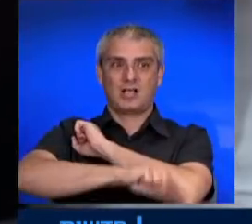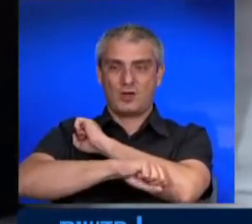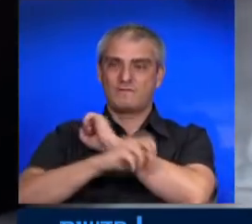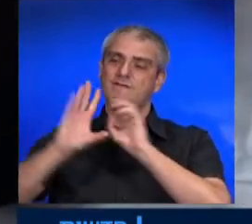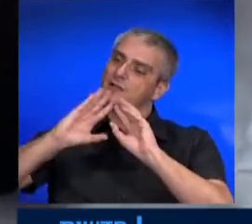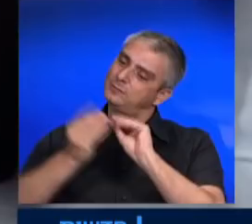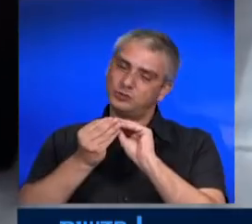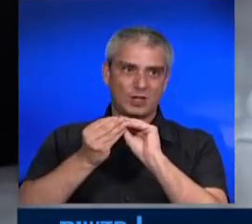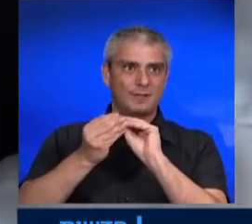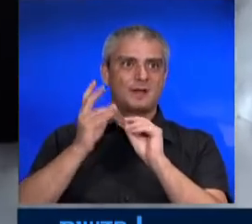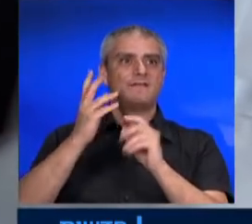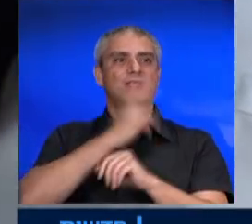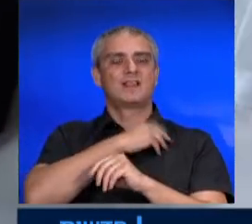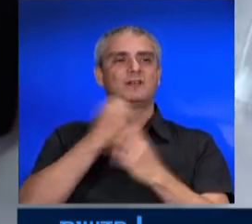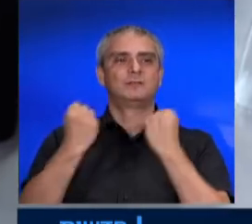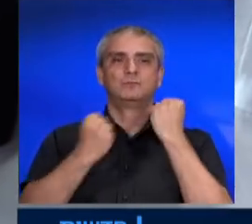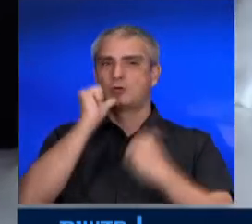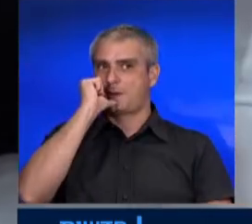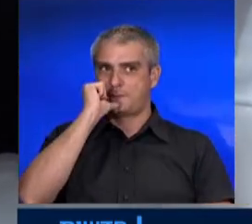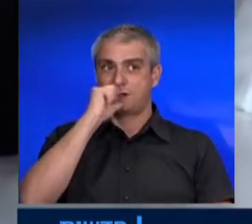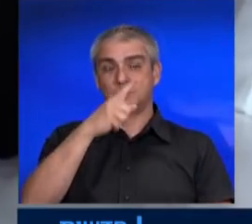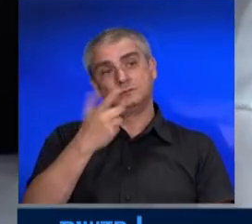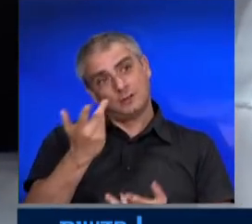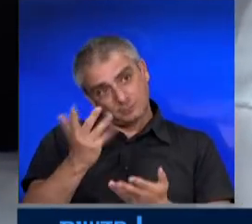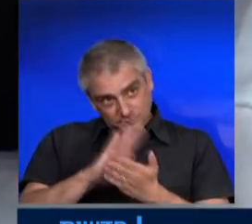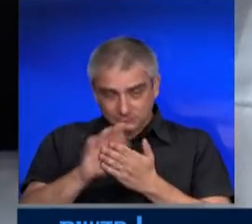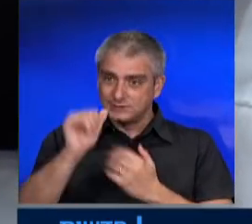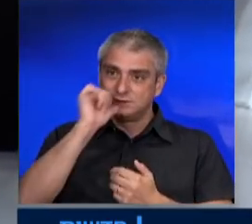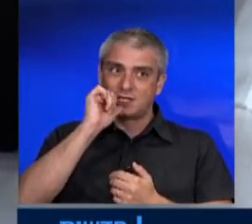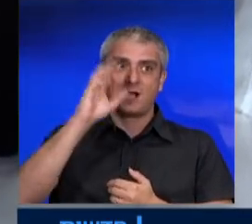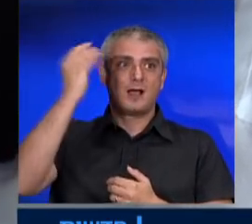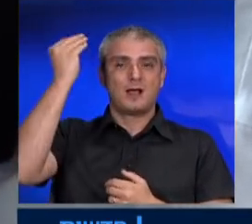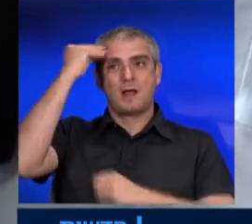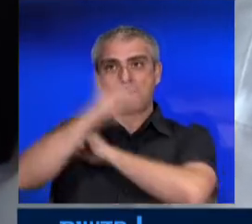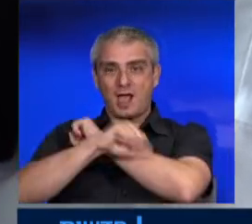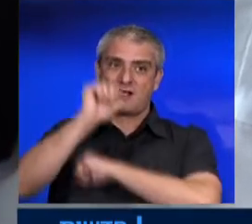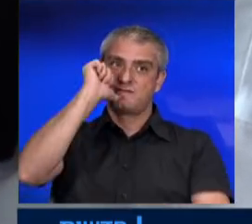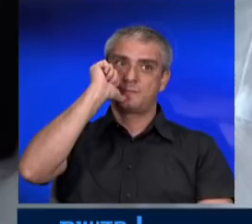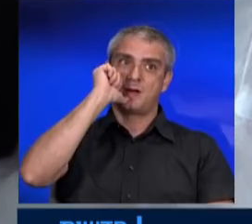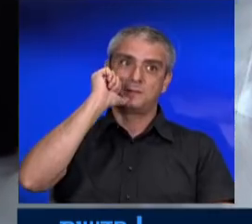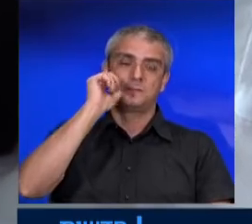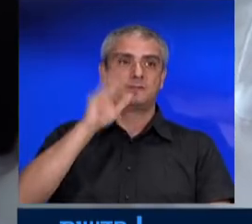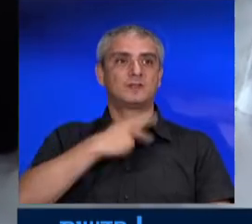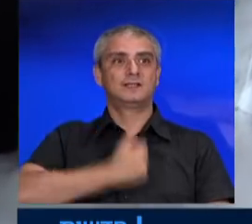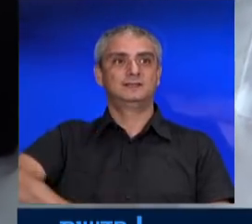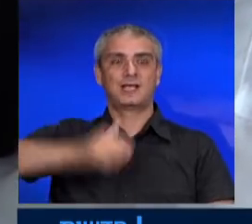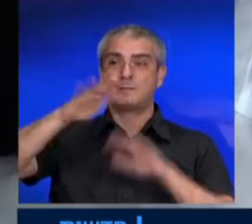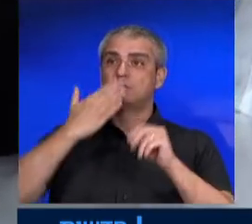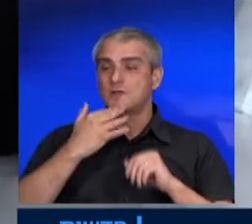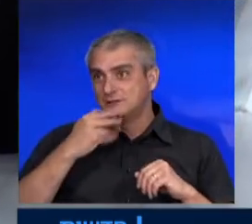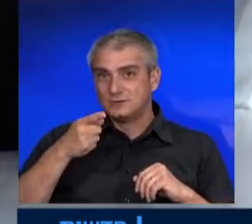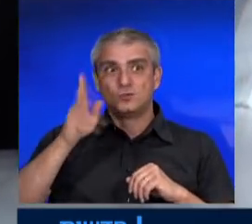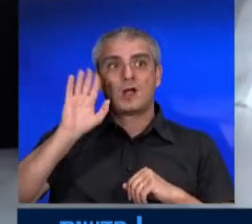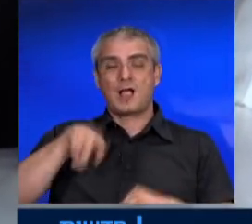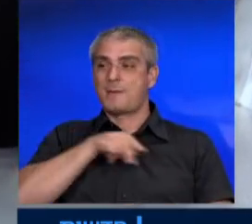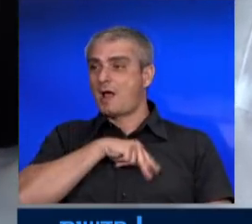ומשלימה ולתפקיד השר למשאבי המים, שזה בפשטות שר המל"ג והמים. יש לנו שר בממשלת ישראל שהוא